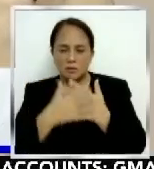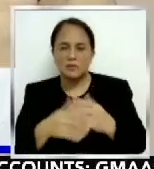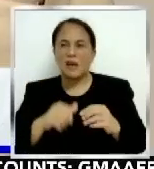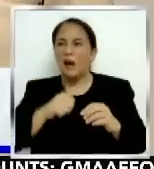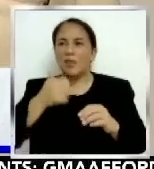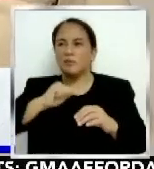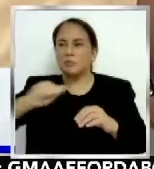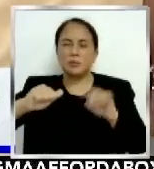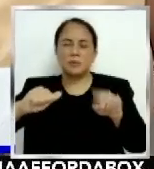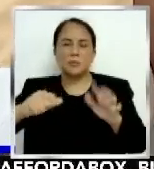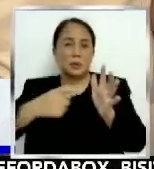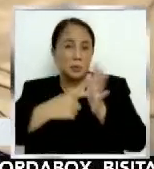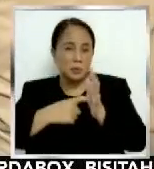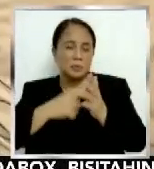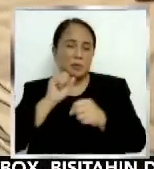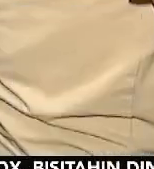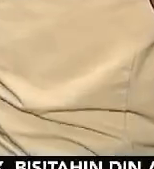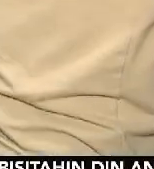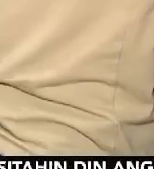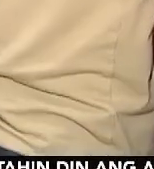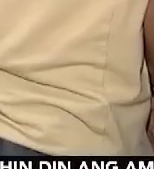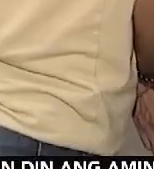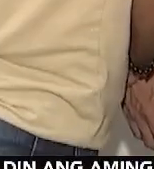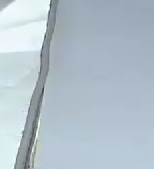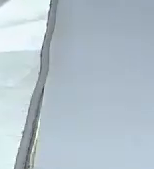order. Joseph Morong, Nakatutok, 24 Oras.